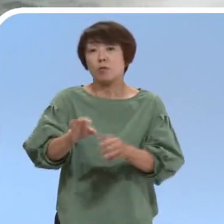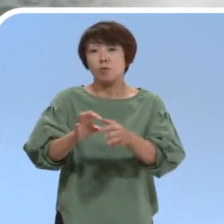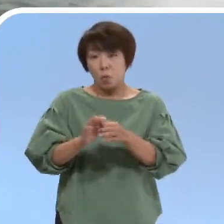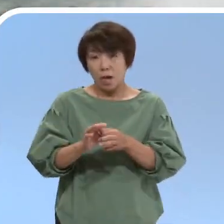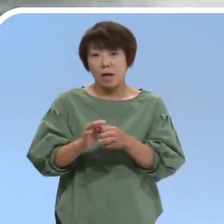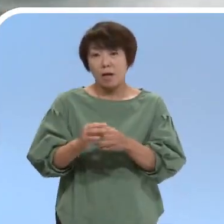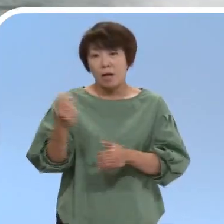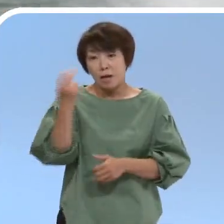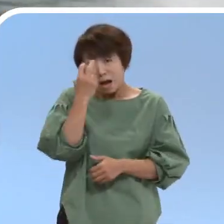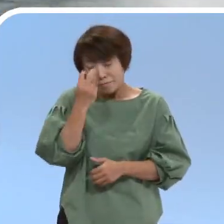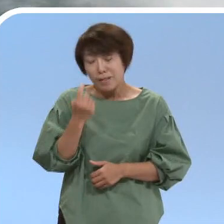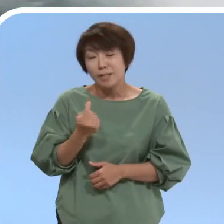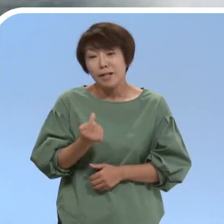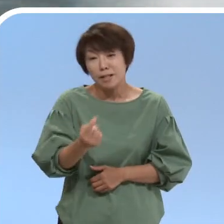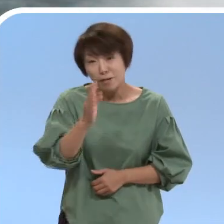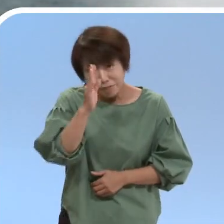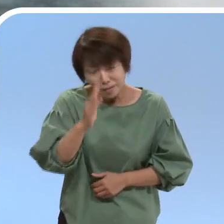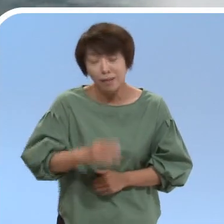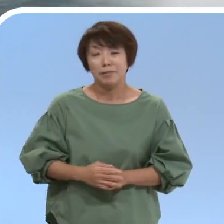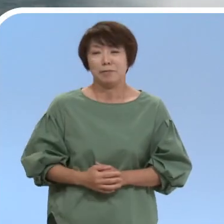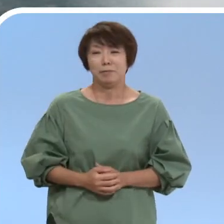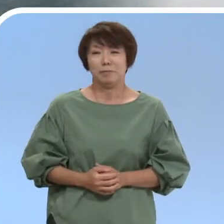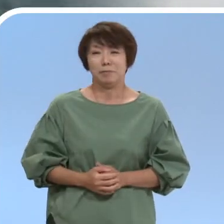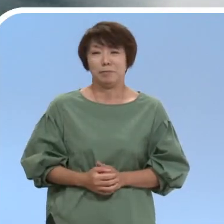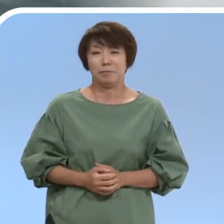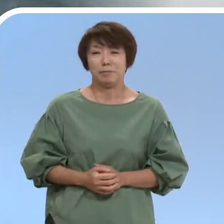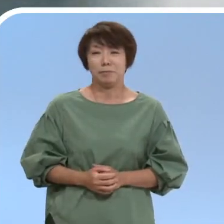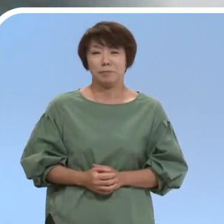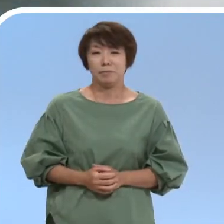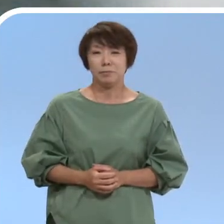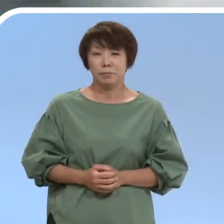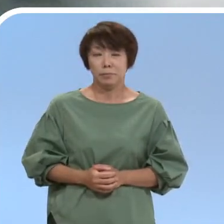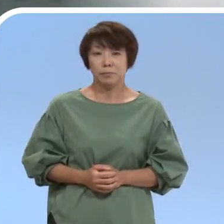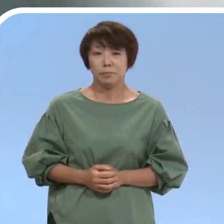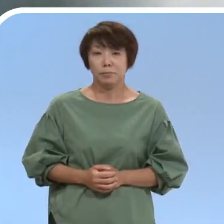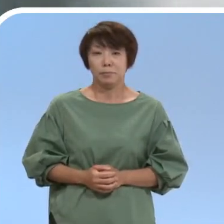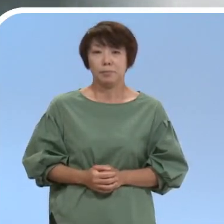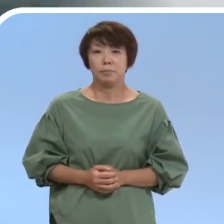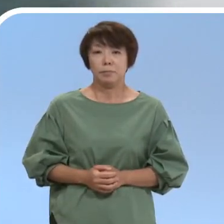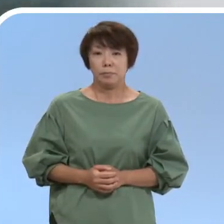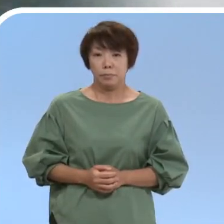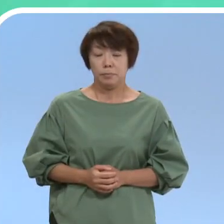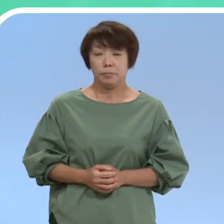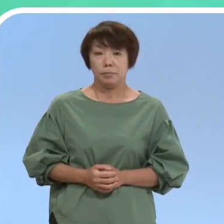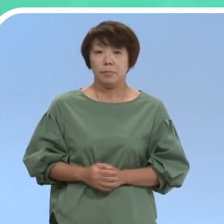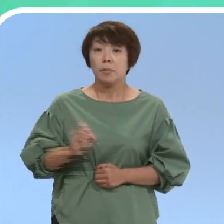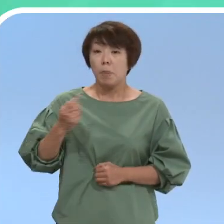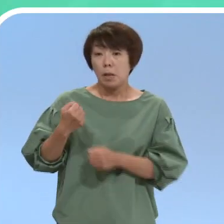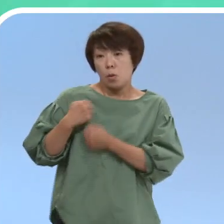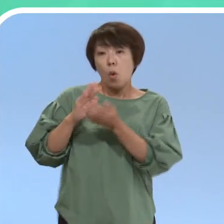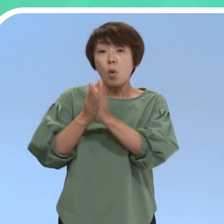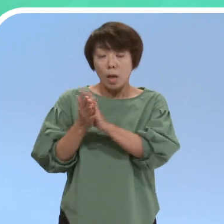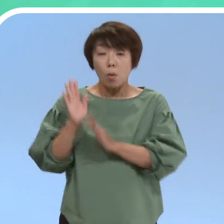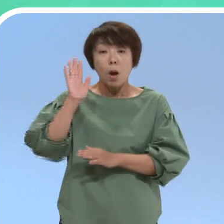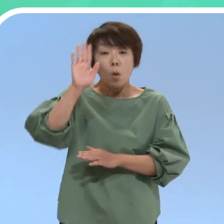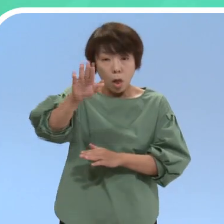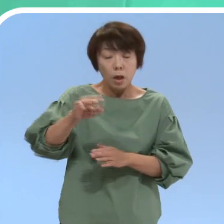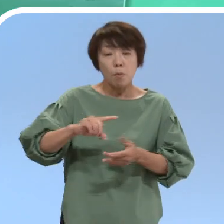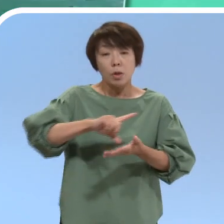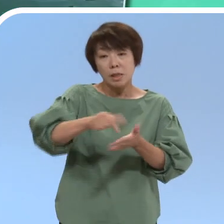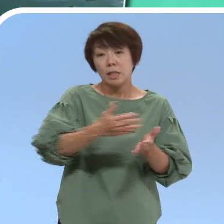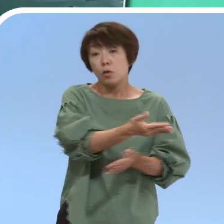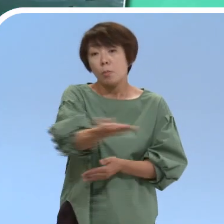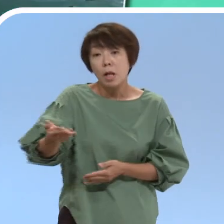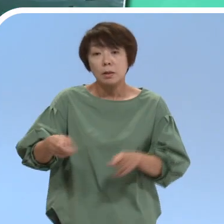備中のフィーパビもありますので、ご確認の上お出かけください。 また県ではこれから